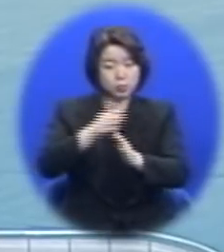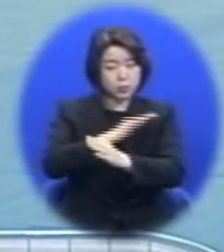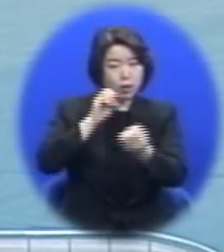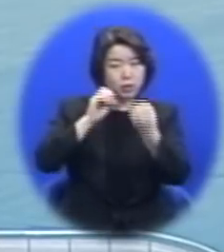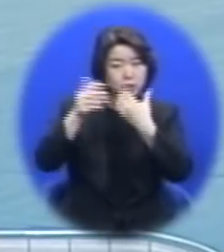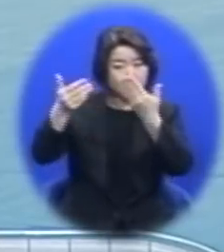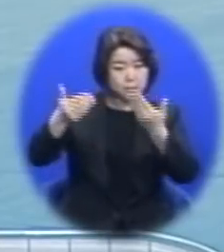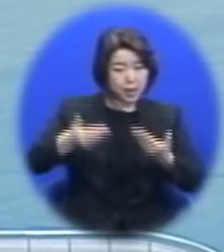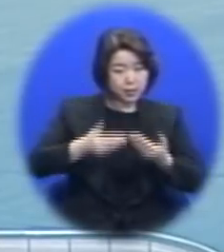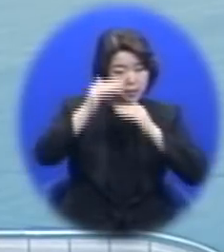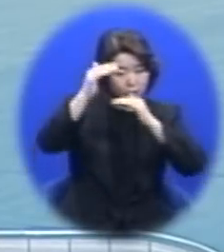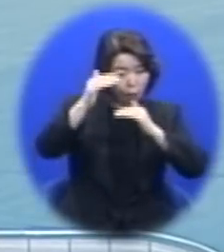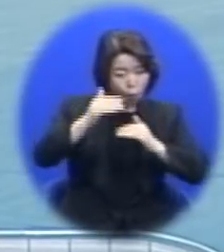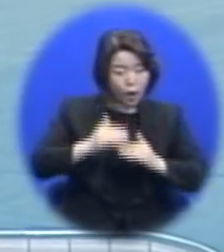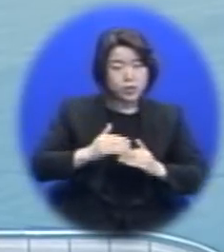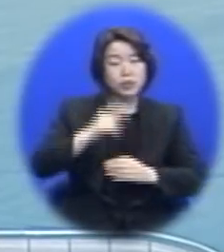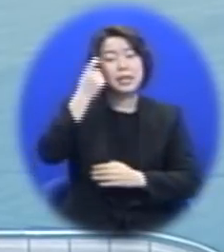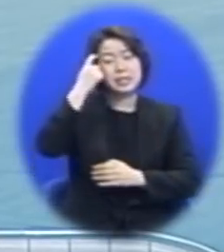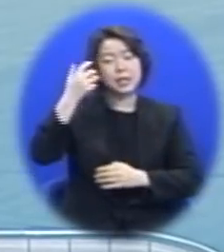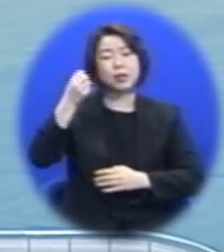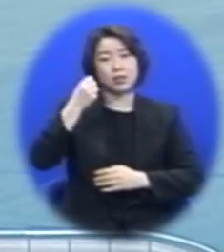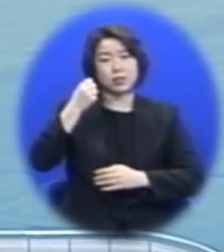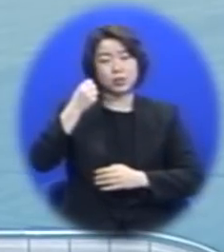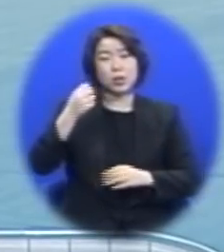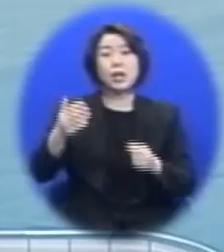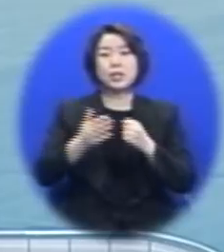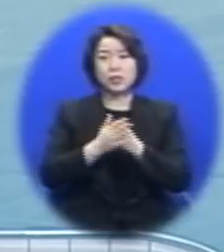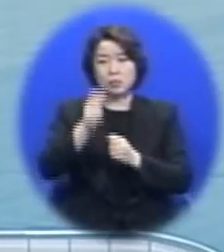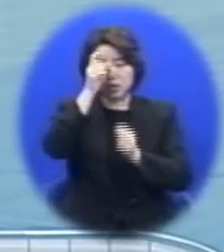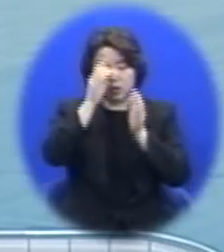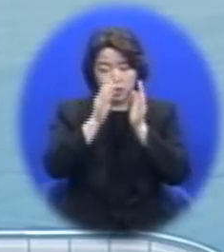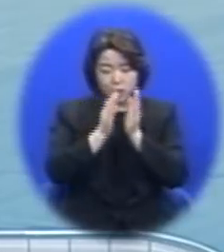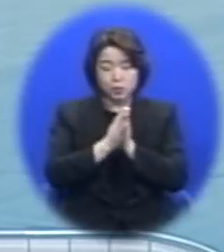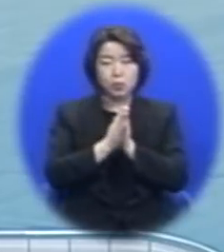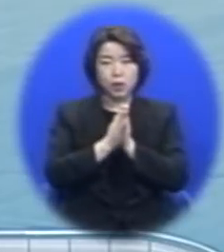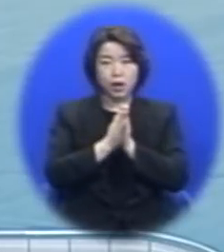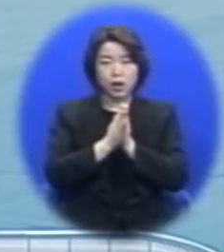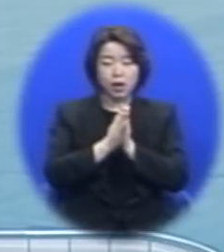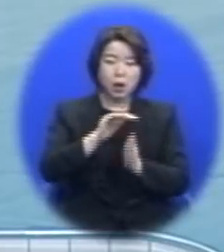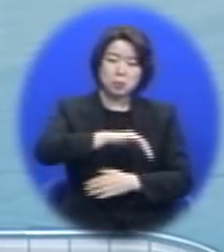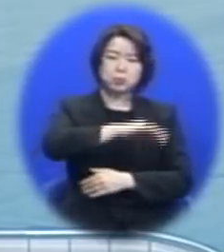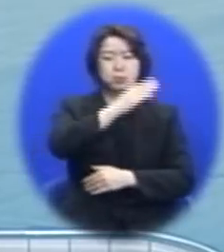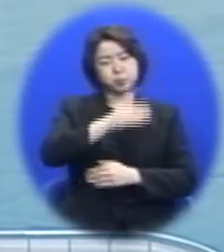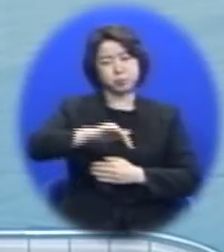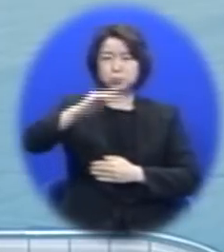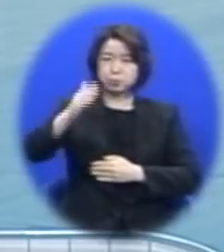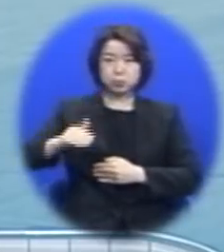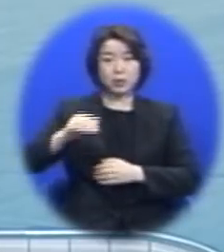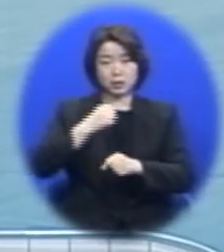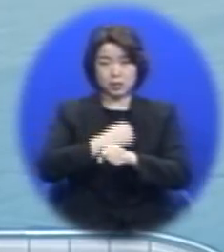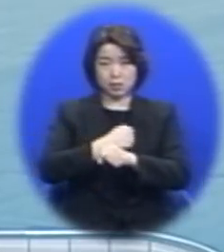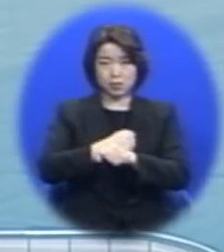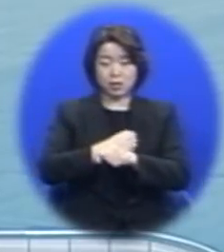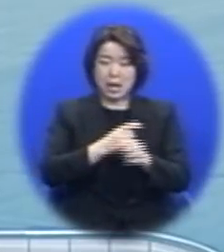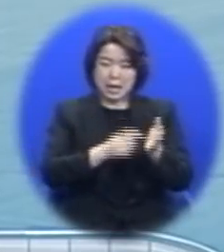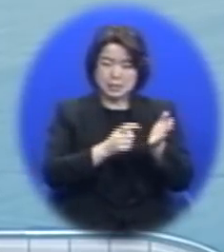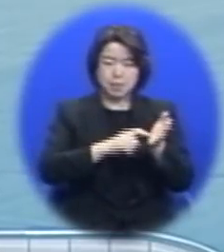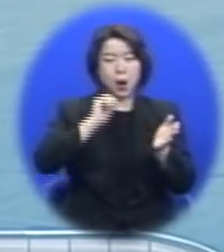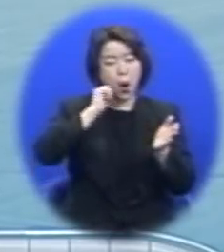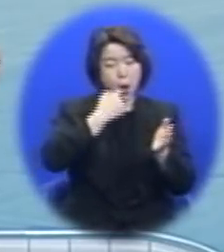과정이라고 생각했습니다. 그러다 보니까 기도가 널뛰기처럼 해요. 급하고 어렵고 힘들